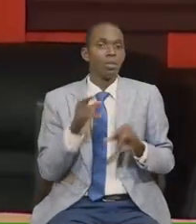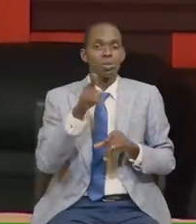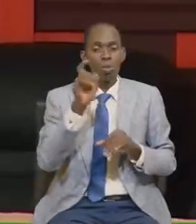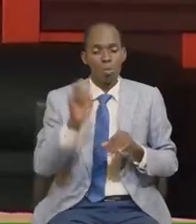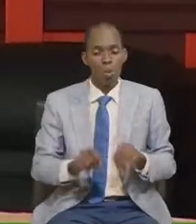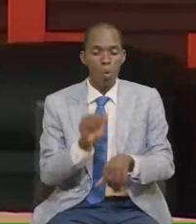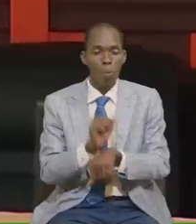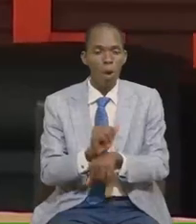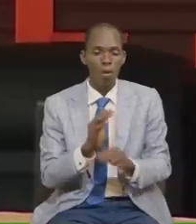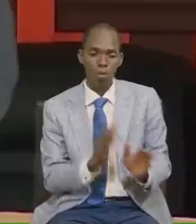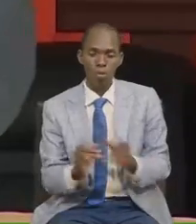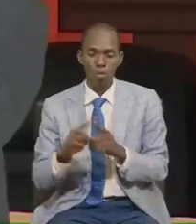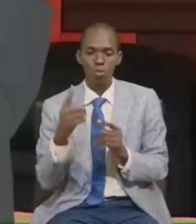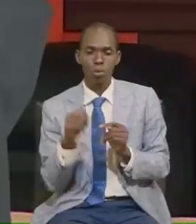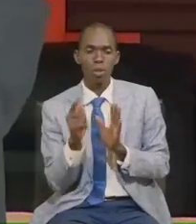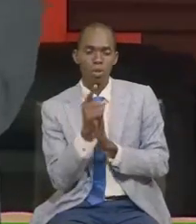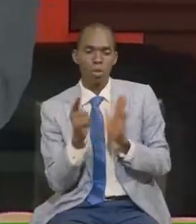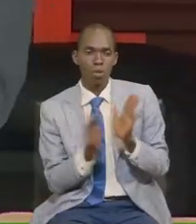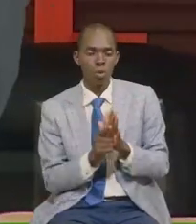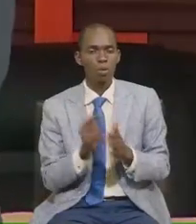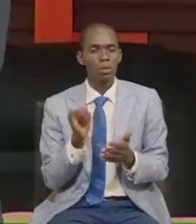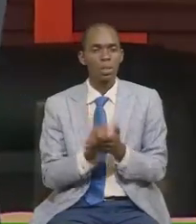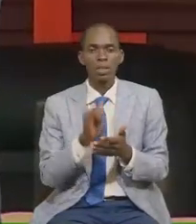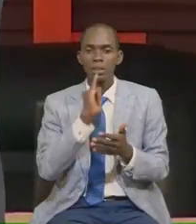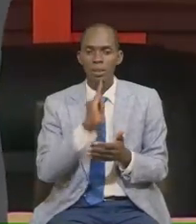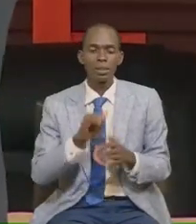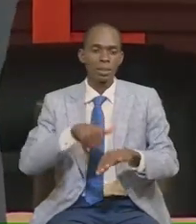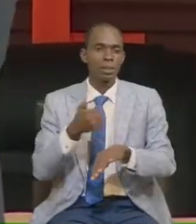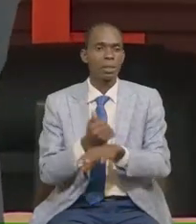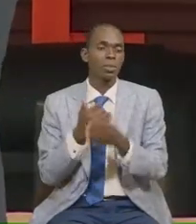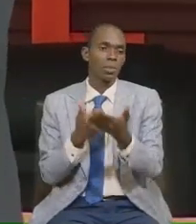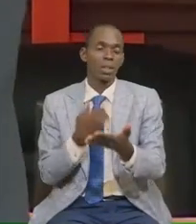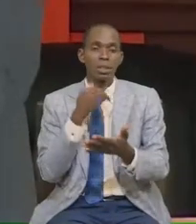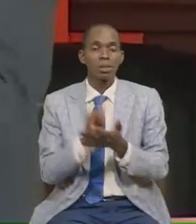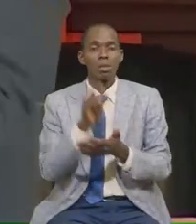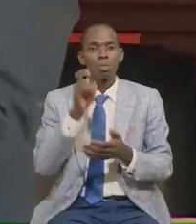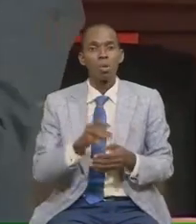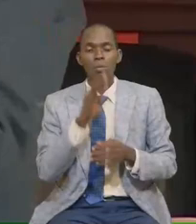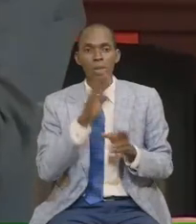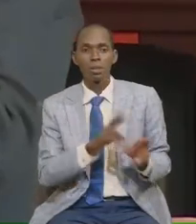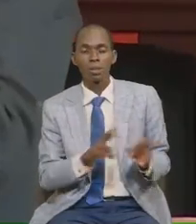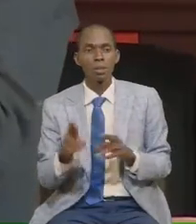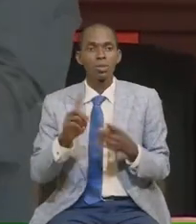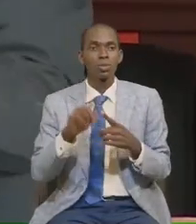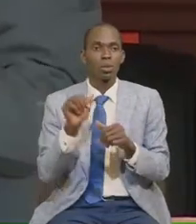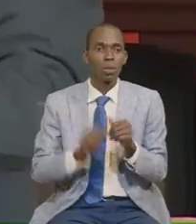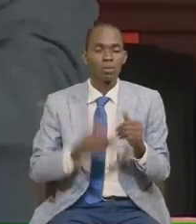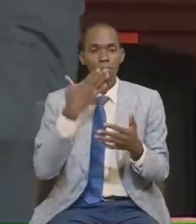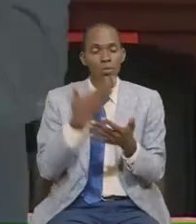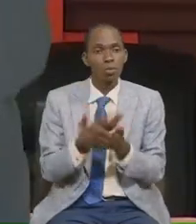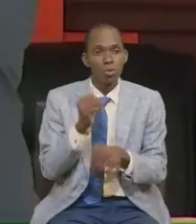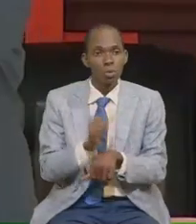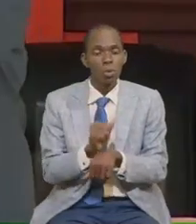et les codes qui sont établis. Prêt à toute bonne œuvre, de ne médire de